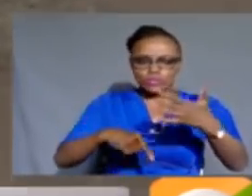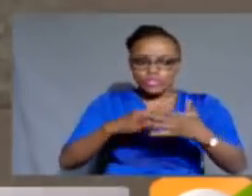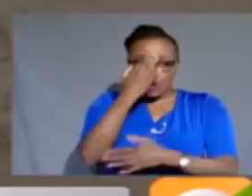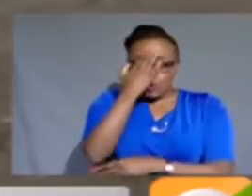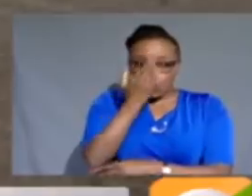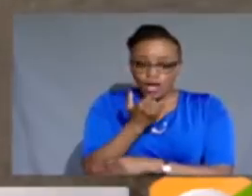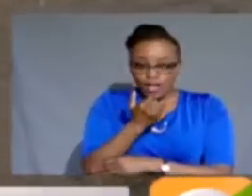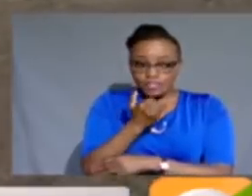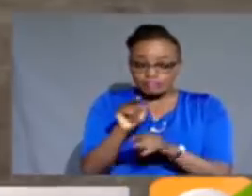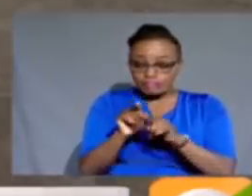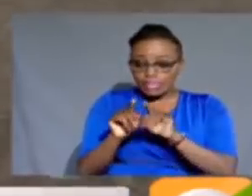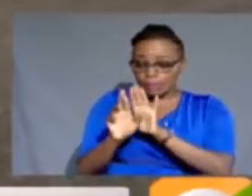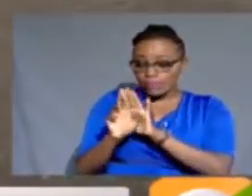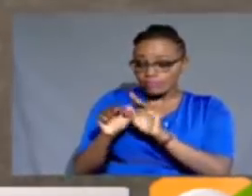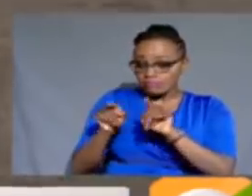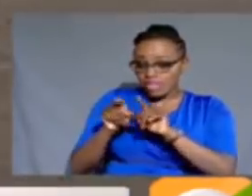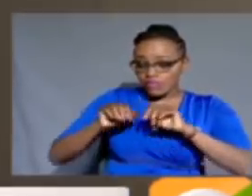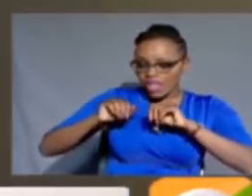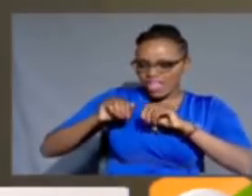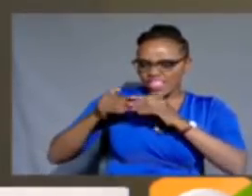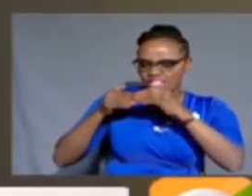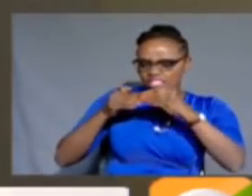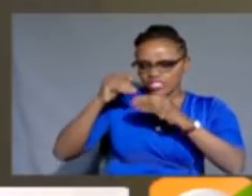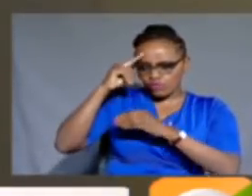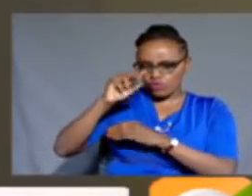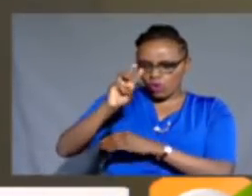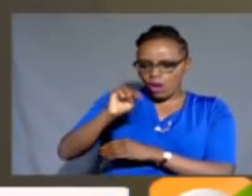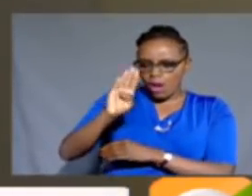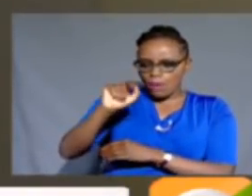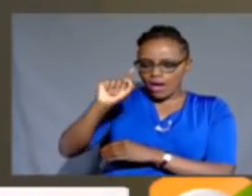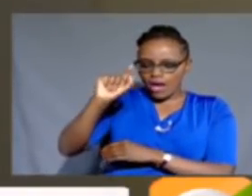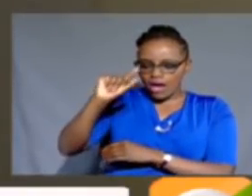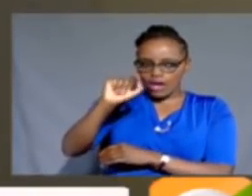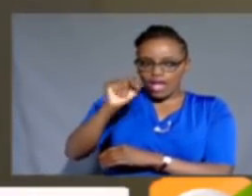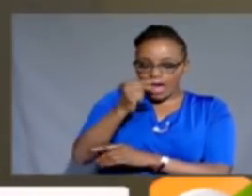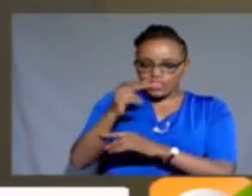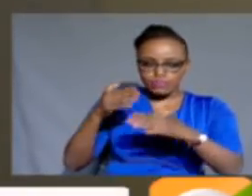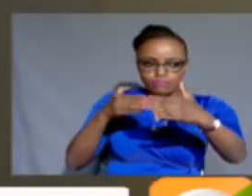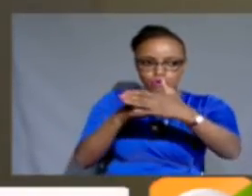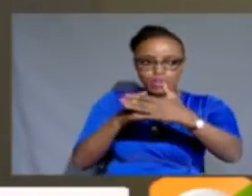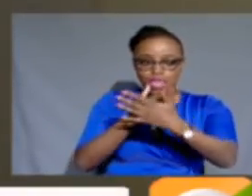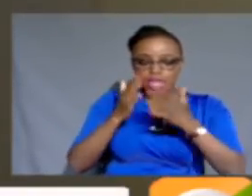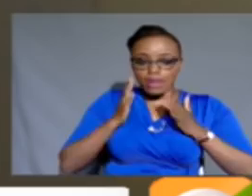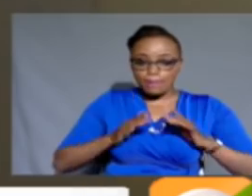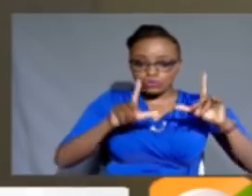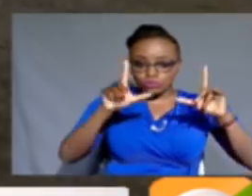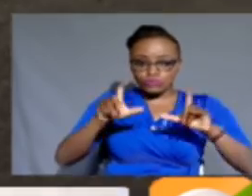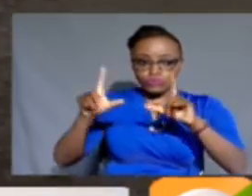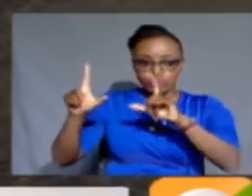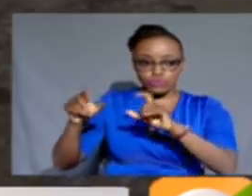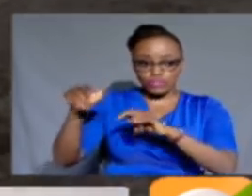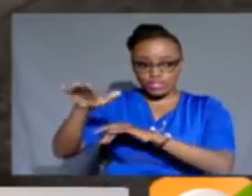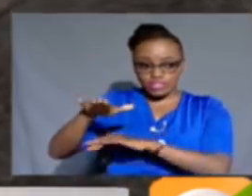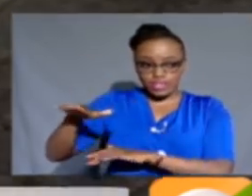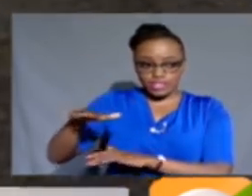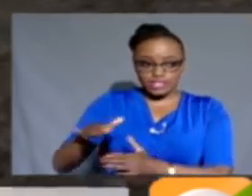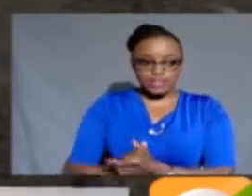kwani usimamizi wa hospitali ya Mbagathi ulipiga marufuku mtu yeyote kupiga picha.